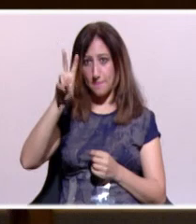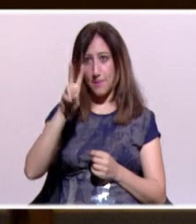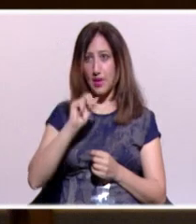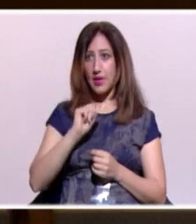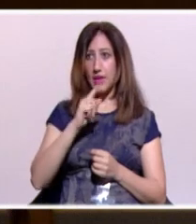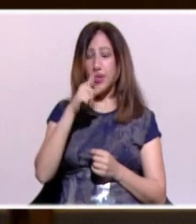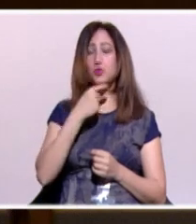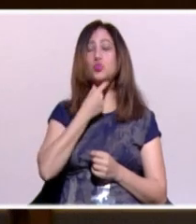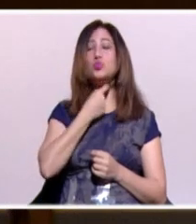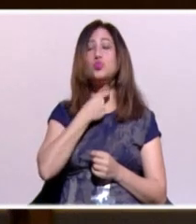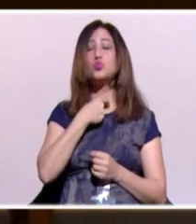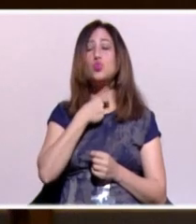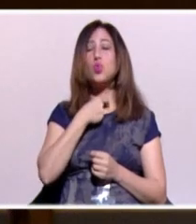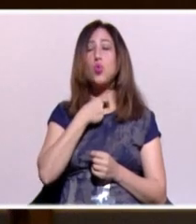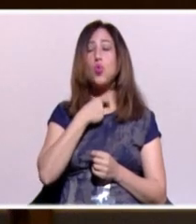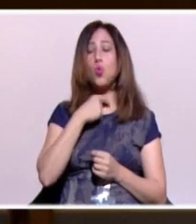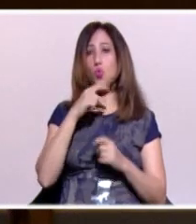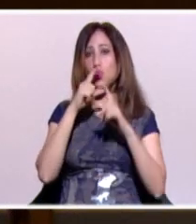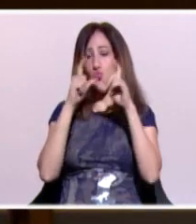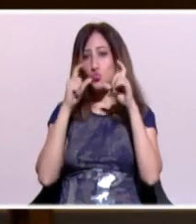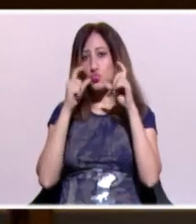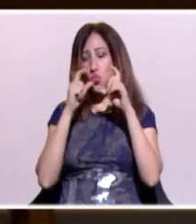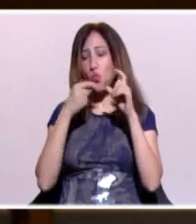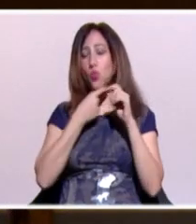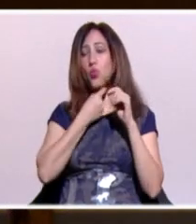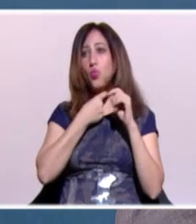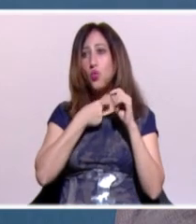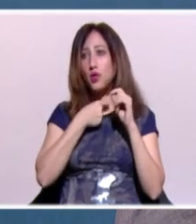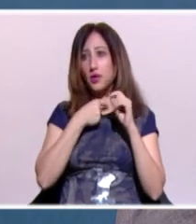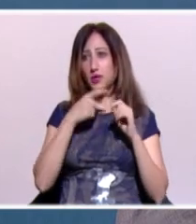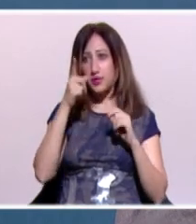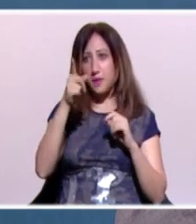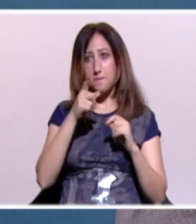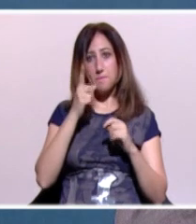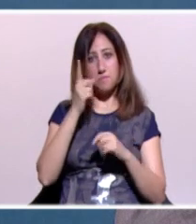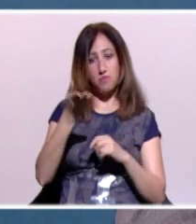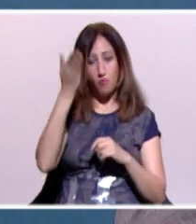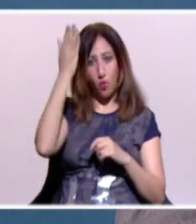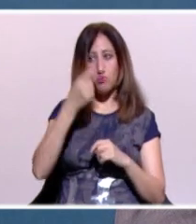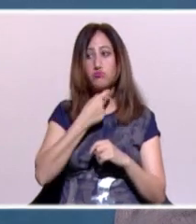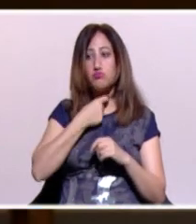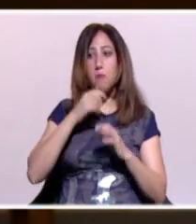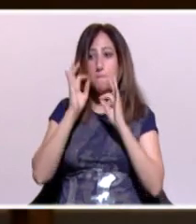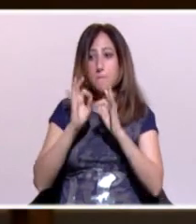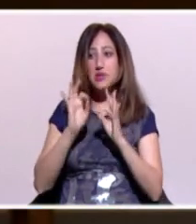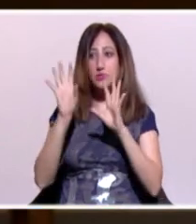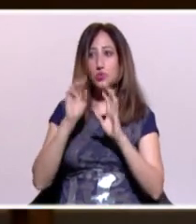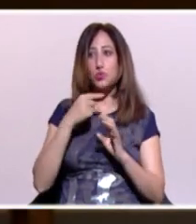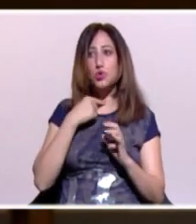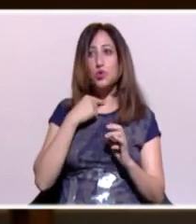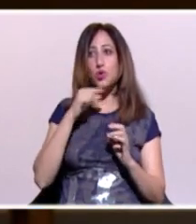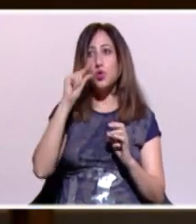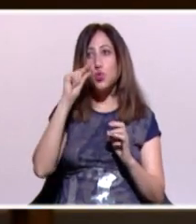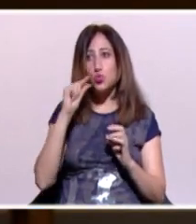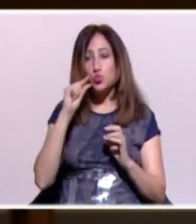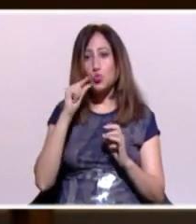صوتك، وانا هنا لسه هنتكلم على البادي لانجويج وعلى الاداء الصوتي، وانت استاذ الحقيقه، استاذ بجد يعني قدير، لكن التون كان شويه